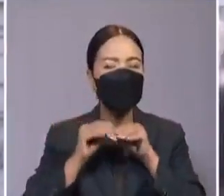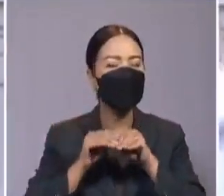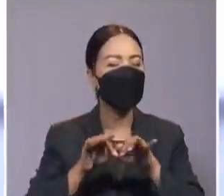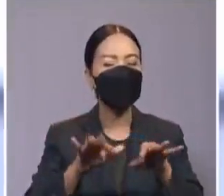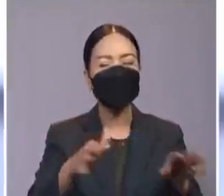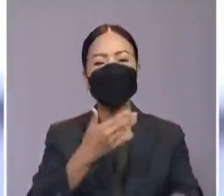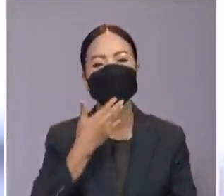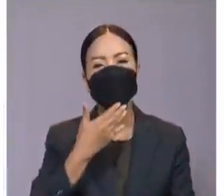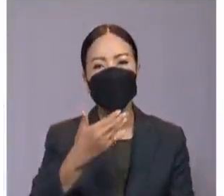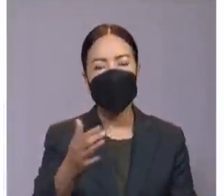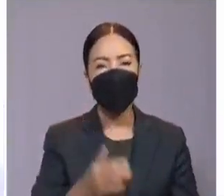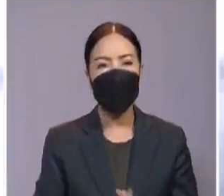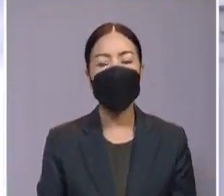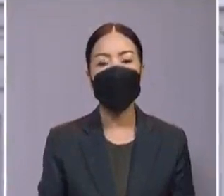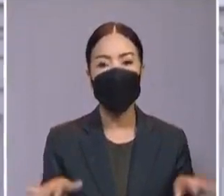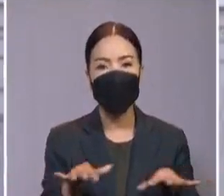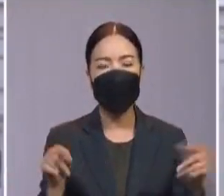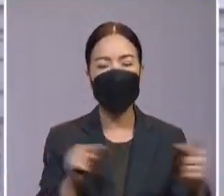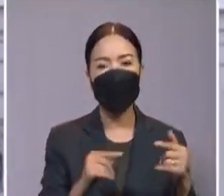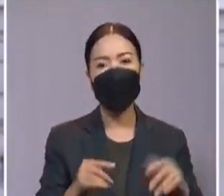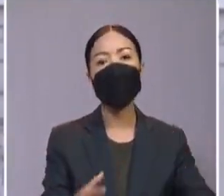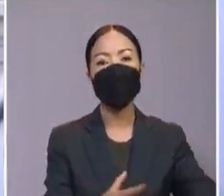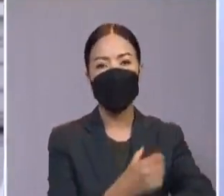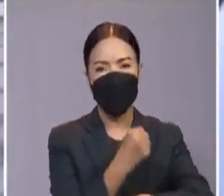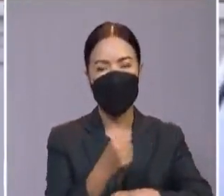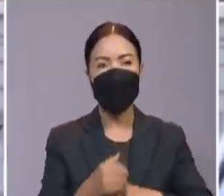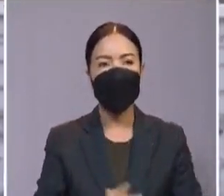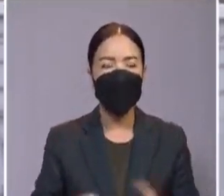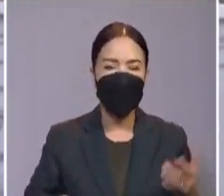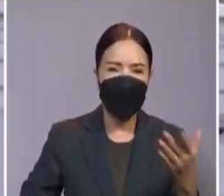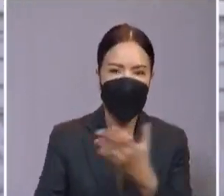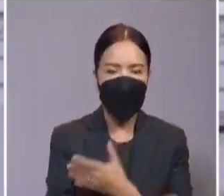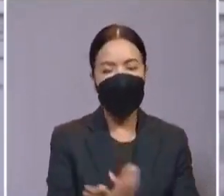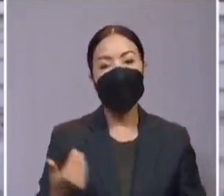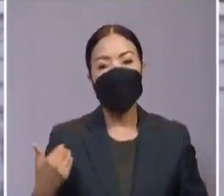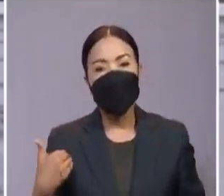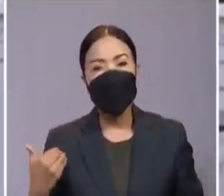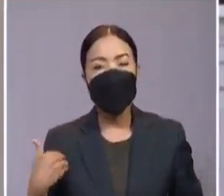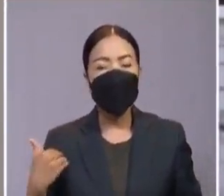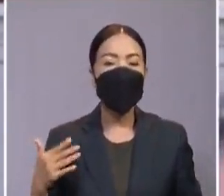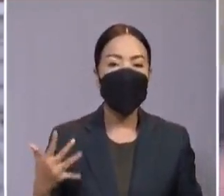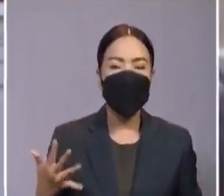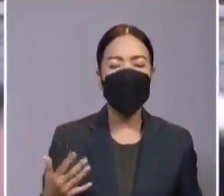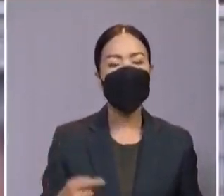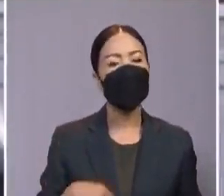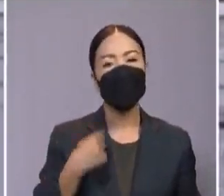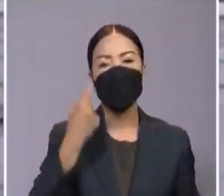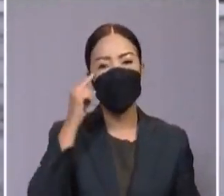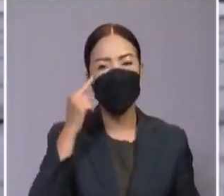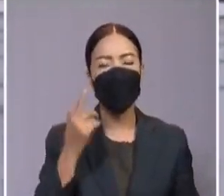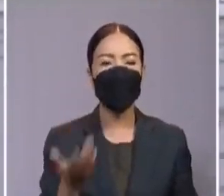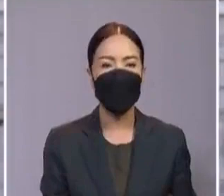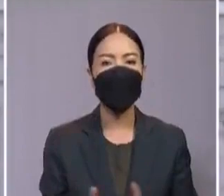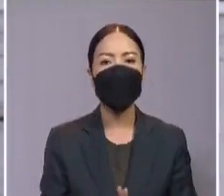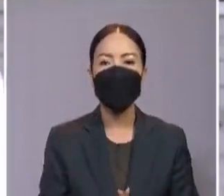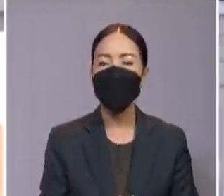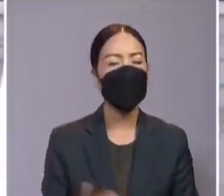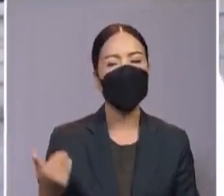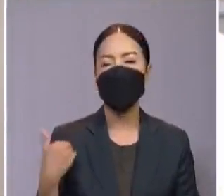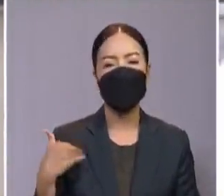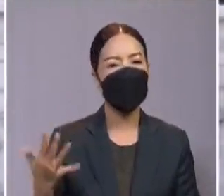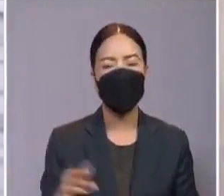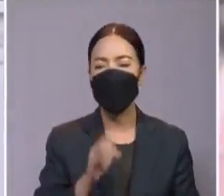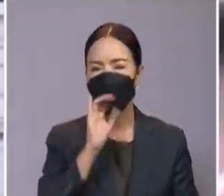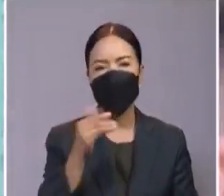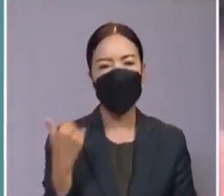ตลอดซึ่งก็ถือว่าเป็นเรื่องปกติทางการเมืองส่วนโอกาสจะเกิดขึ้นในช่วงนั้นหรือเปล่ายืนยันได้เลยว่าไม่มีแน่นอน